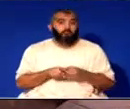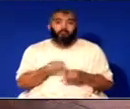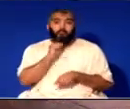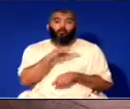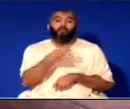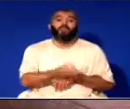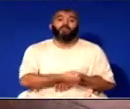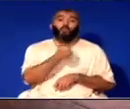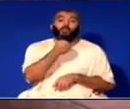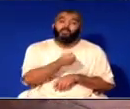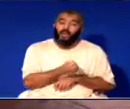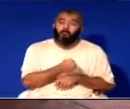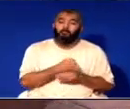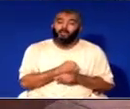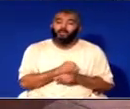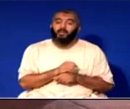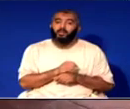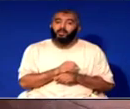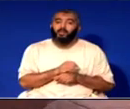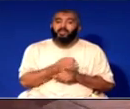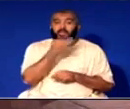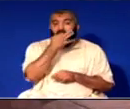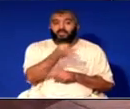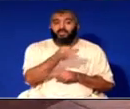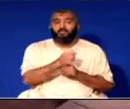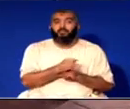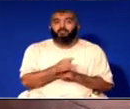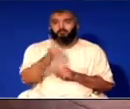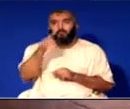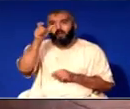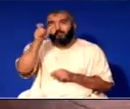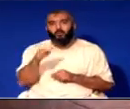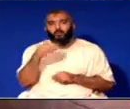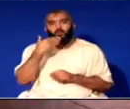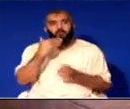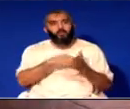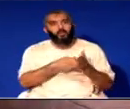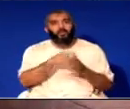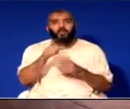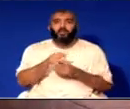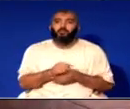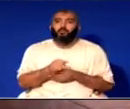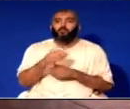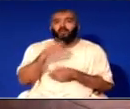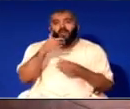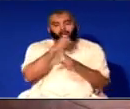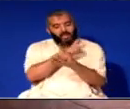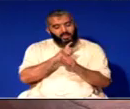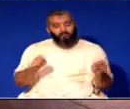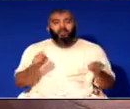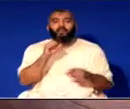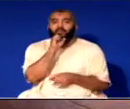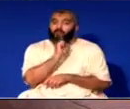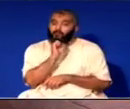من يقول فني يذكر من محاسن الإسلام إنسان إكرام ذي الشيبة. الإنسان لما يوصل عنده شيبة إنسان يحترمه، علاش؟ لأنه